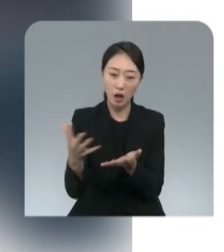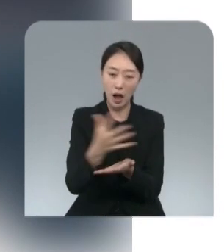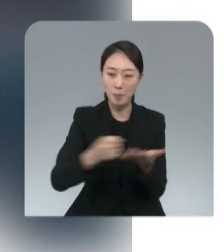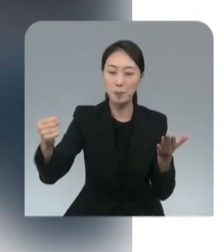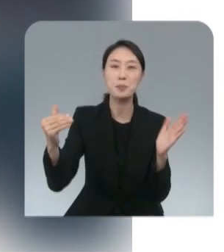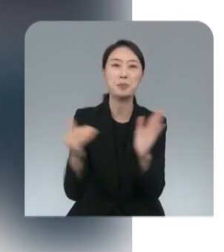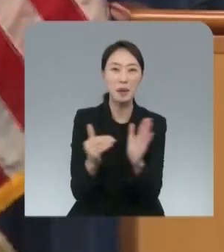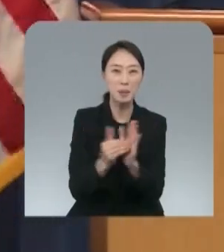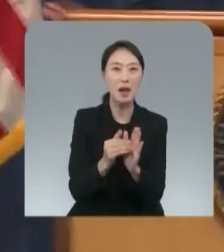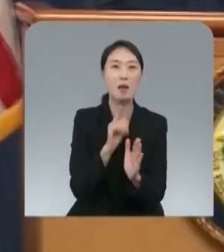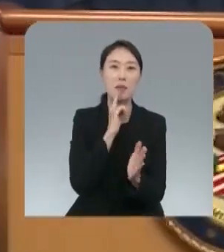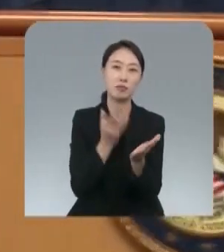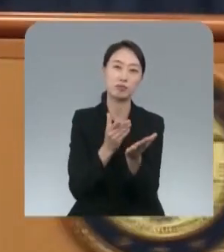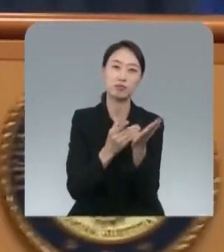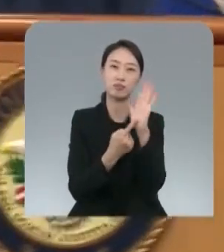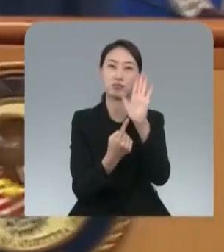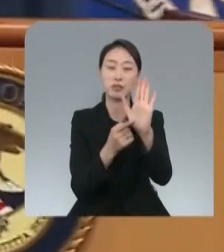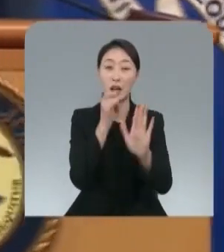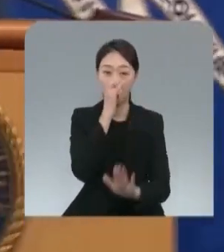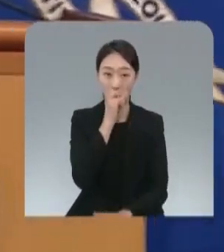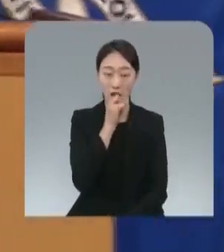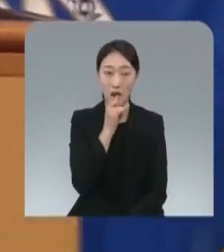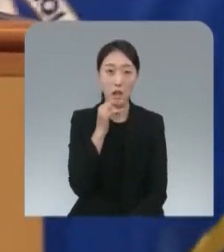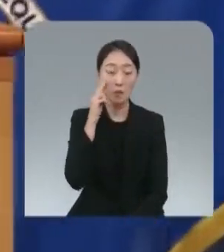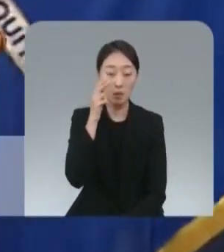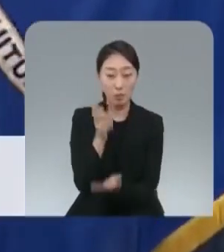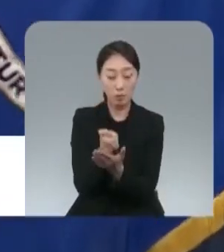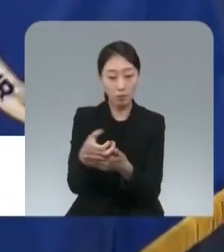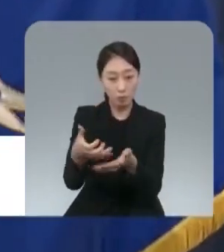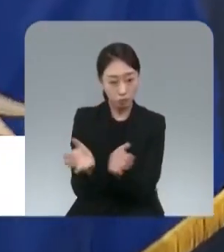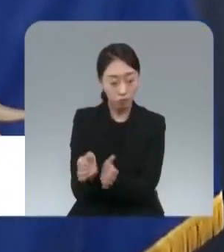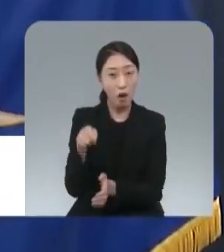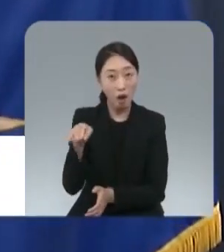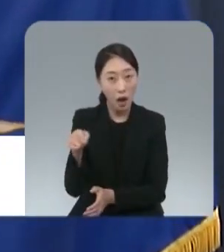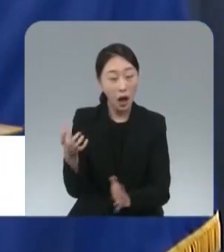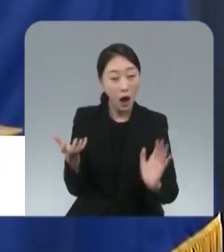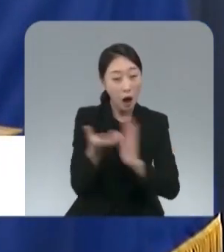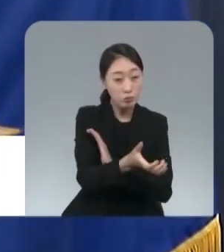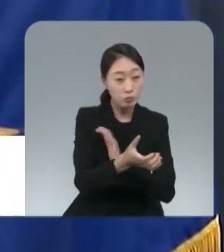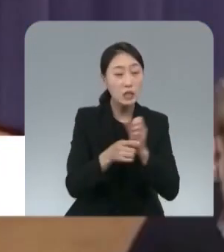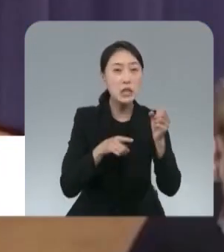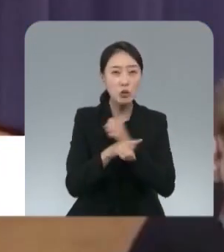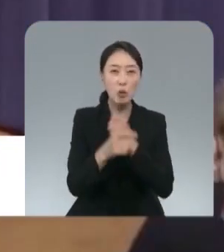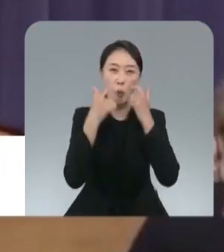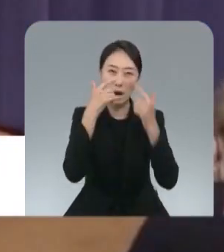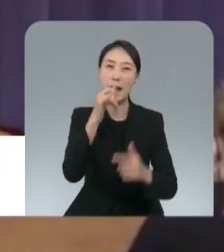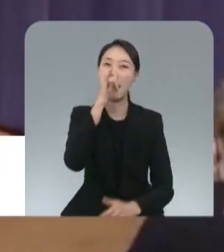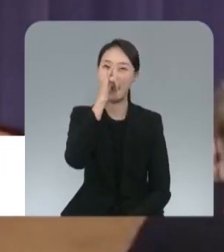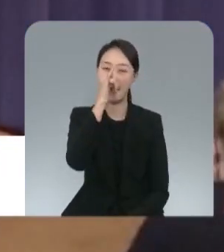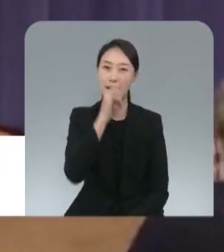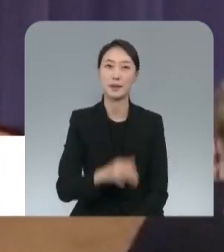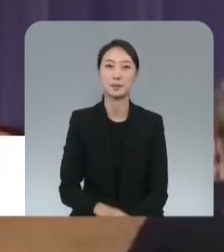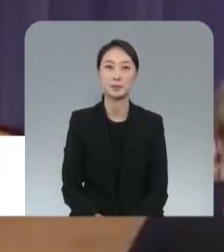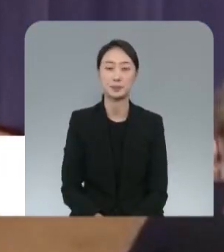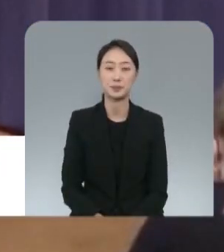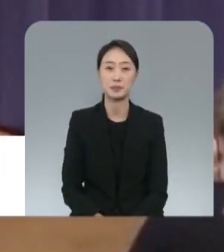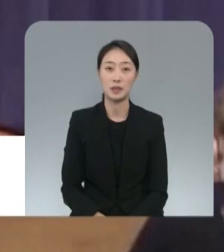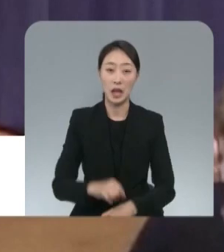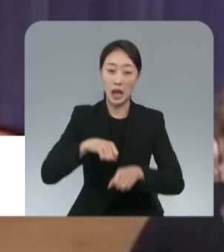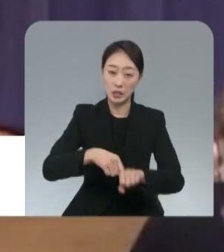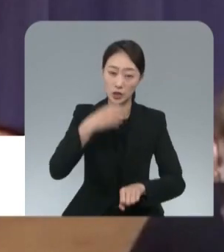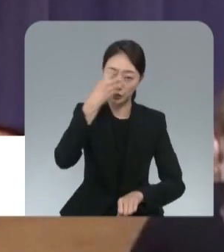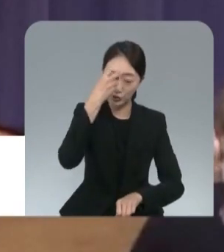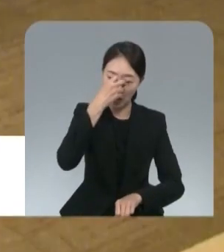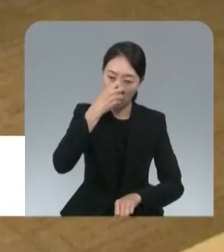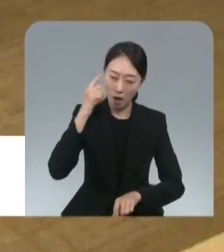있습니다 이 법무부 장관 역시 압수수색이 상당한 근거에 기반 했다며 강제 수사 계시는 심사숙고 끝에